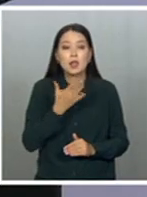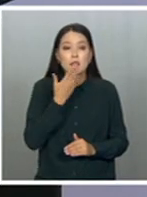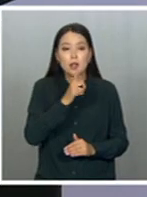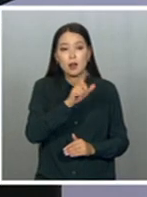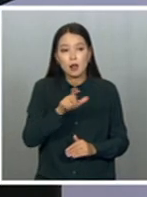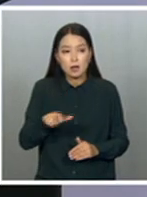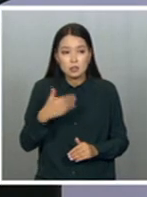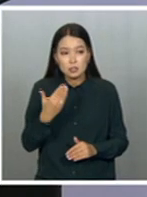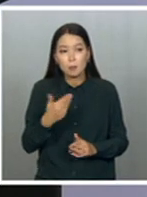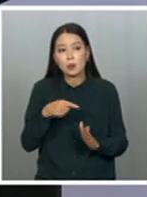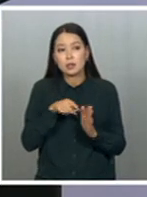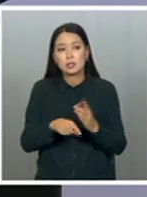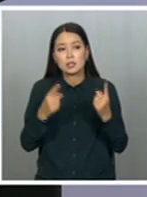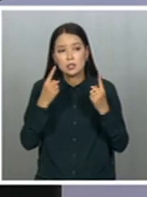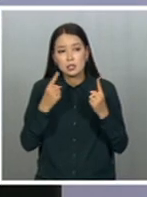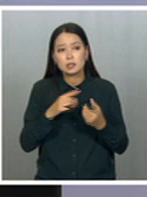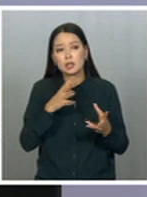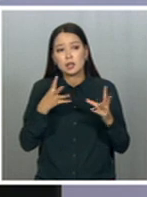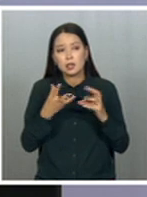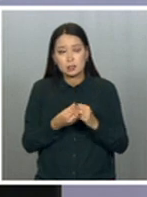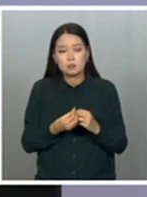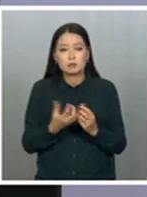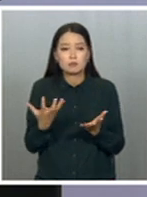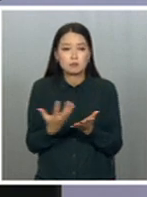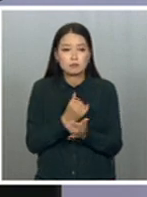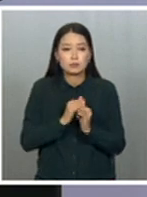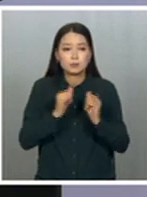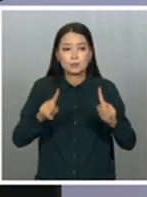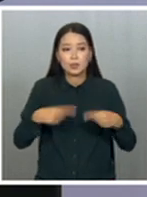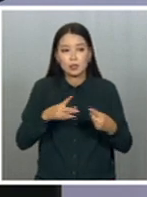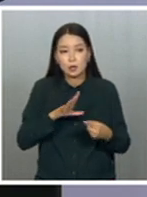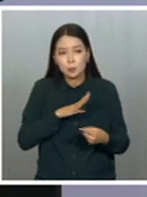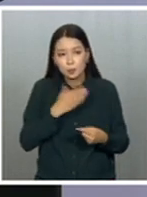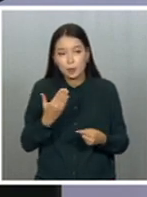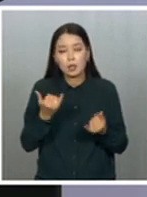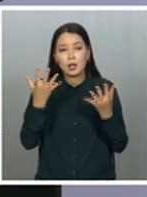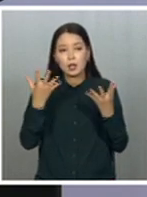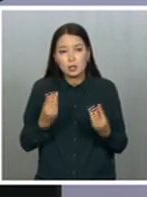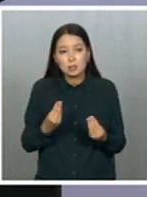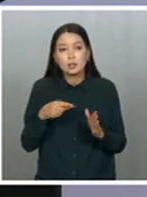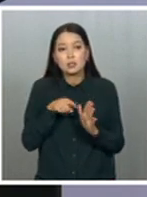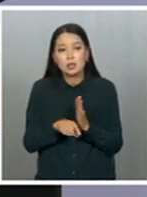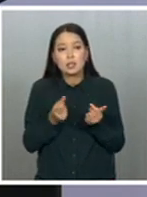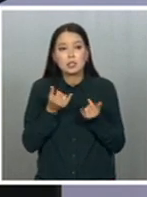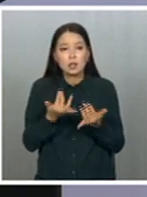ірі сыртқы нарыққа шығуға қол жеткізді. Шын мәнісінде қазіргі нарықтың талабы,